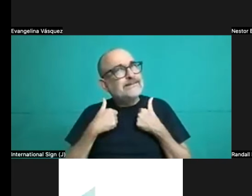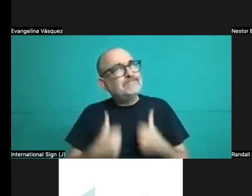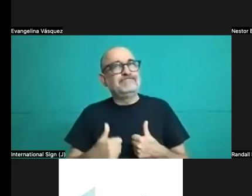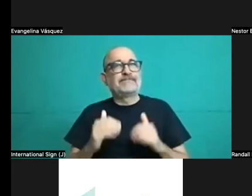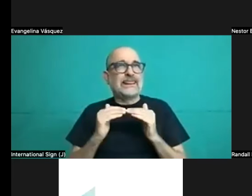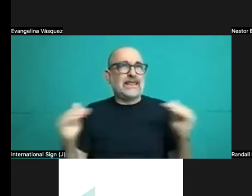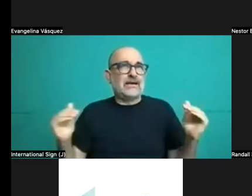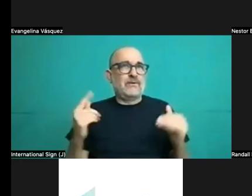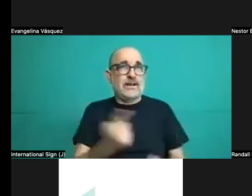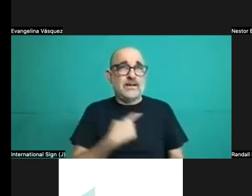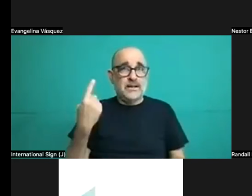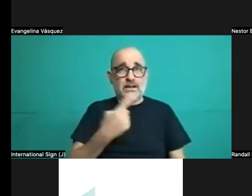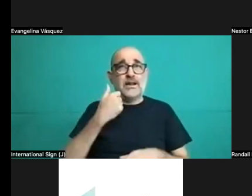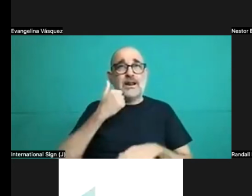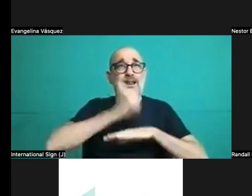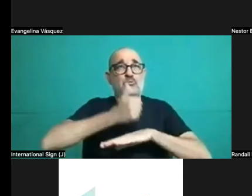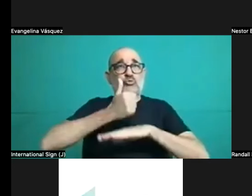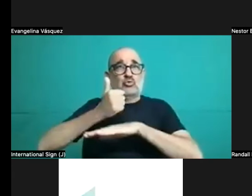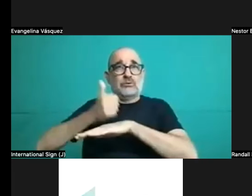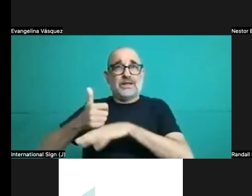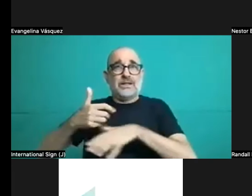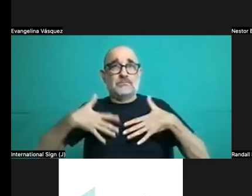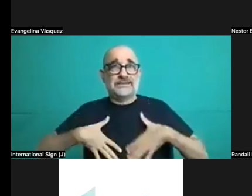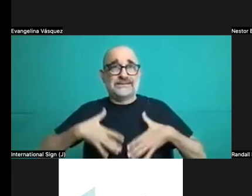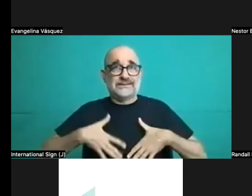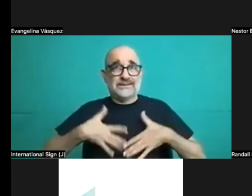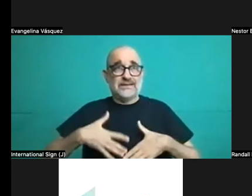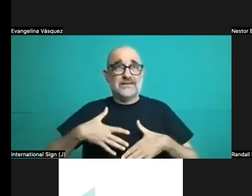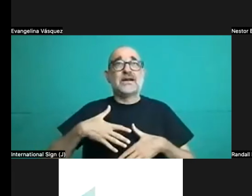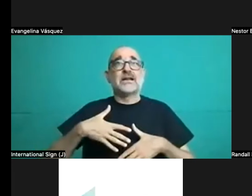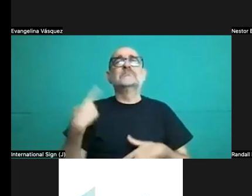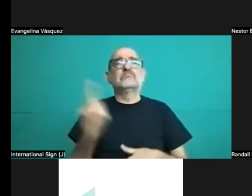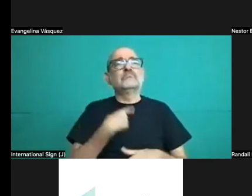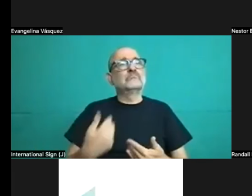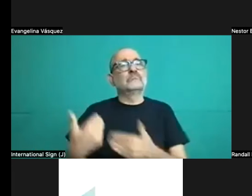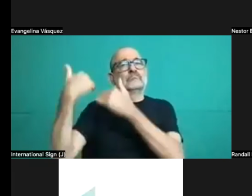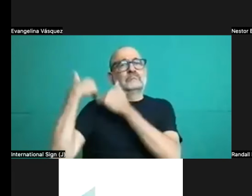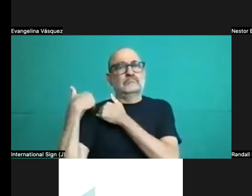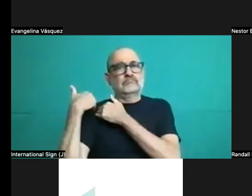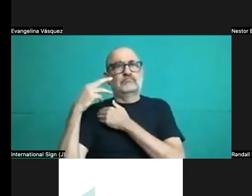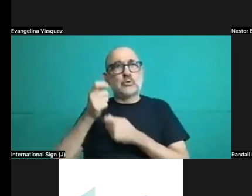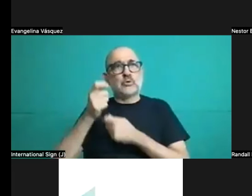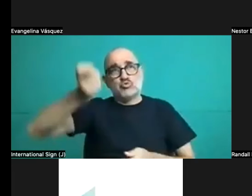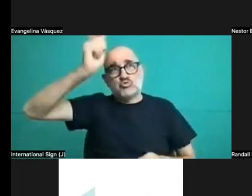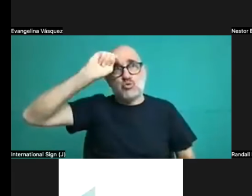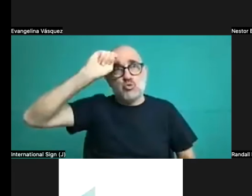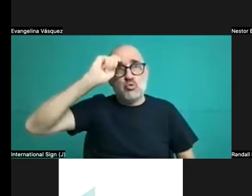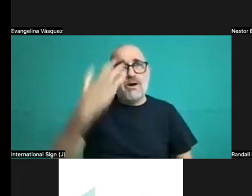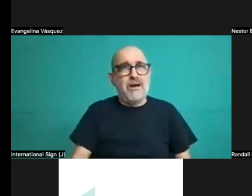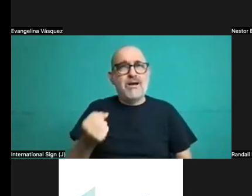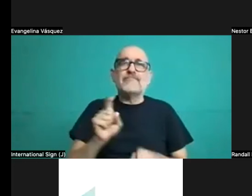En tant qu'autorité, nous devons générer, aligner cet écosystème de santé